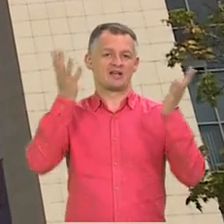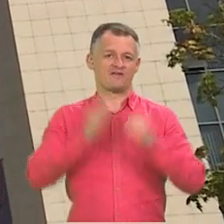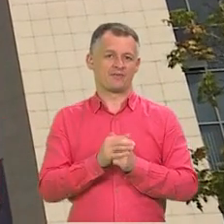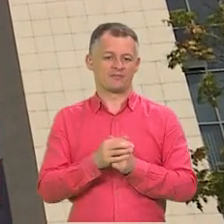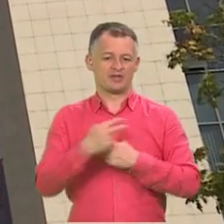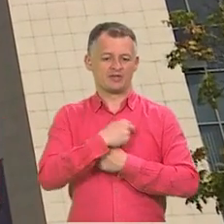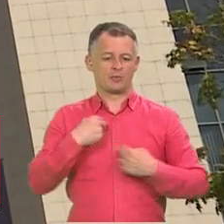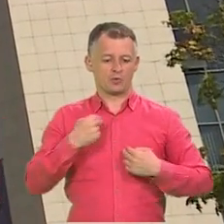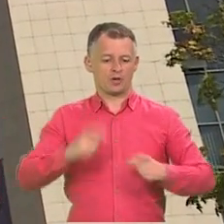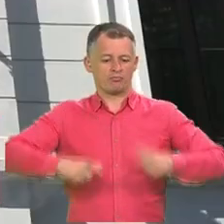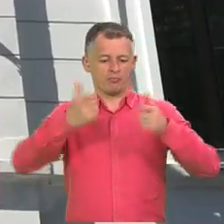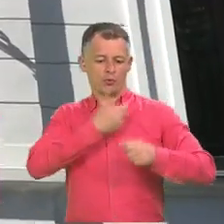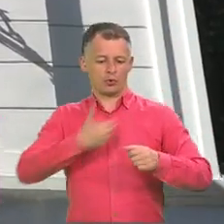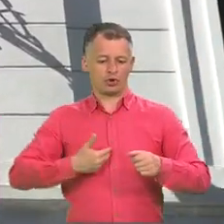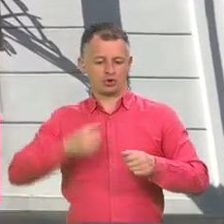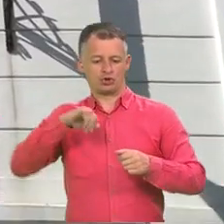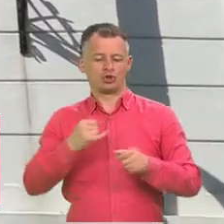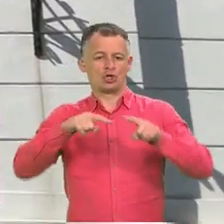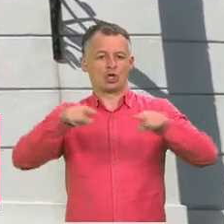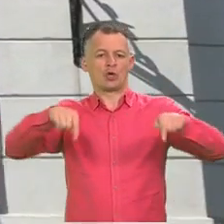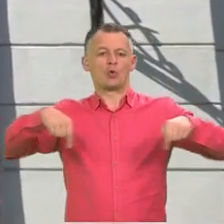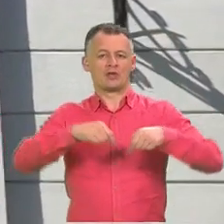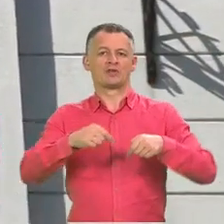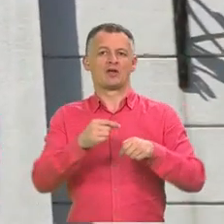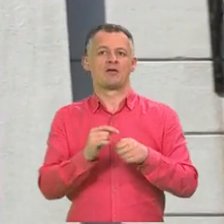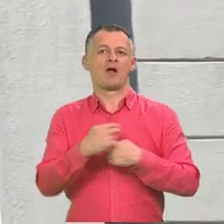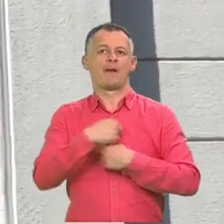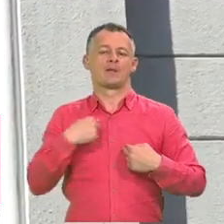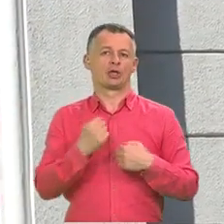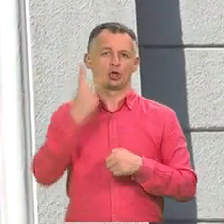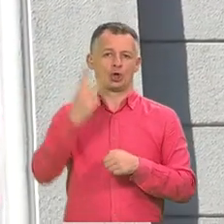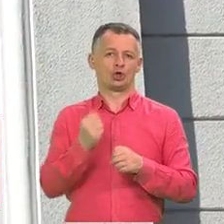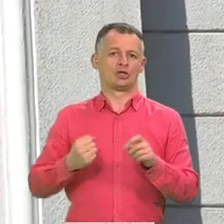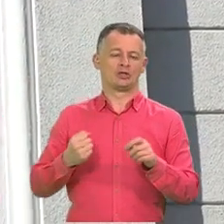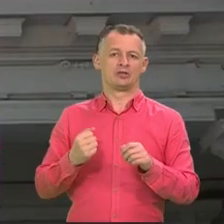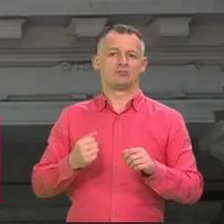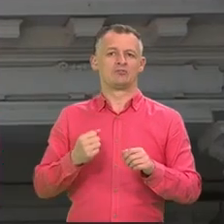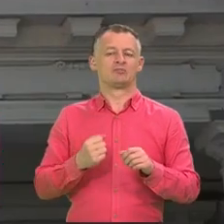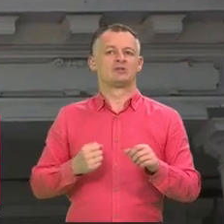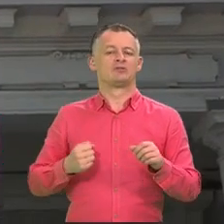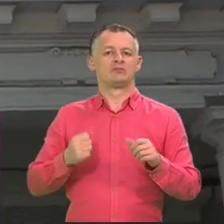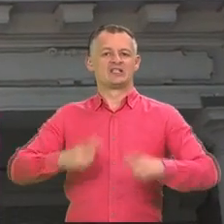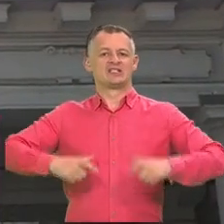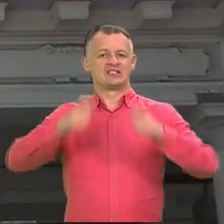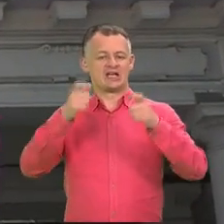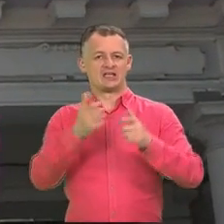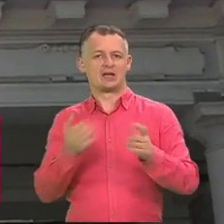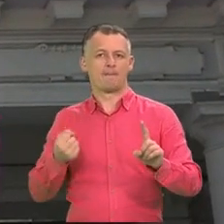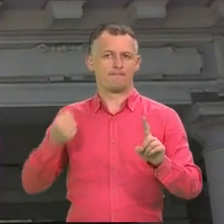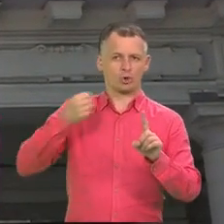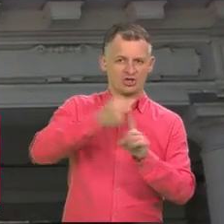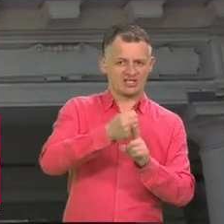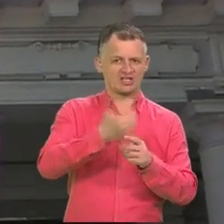Tribunalul București și Curtea de Apel sunt doar două dintre marile instanțe care protestează față de proiectul de modificare a legislației